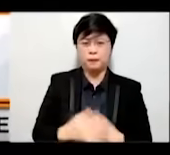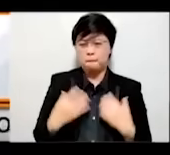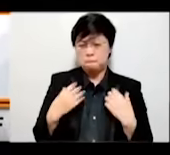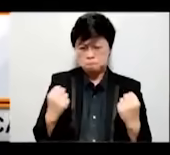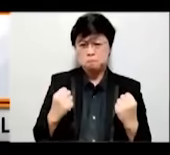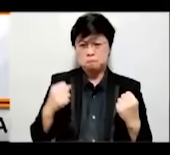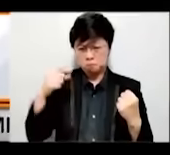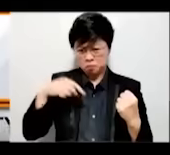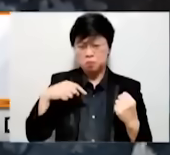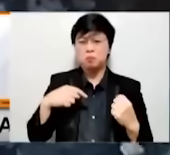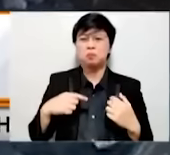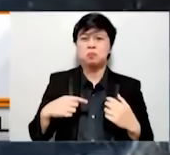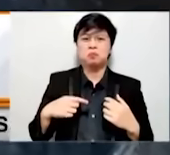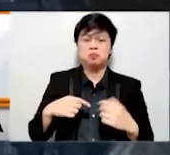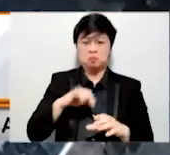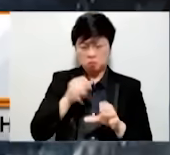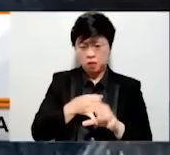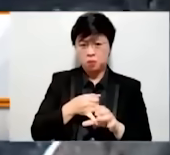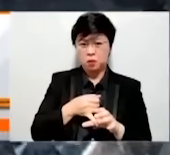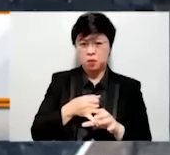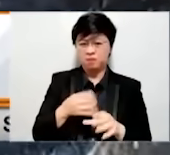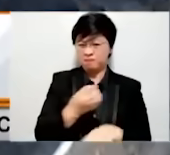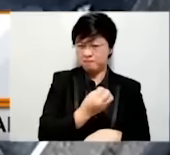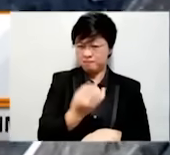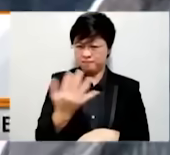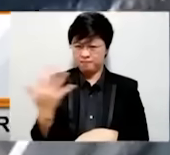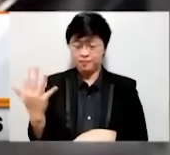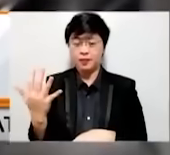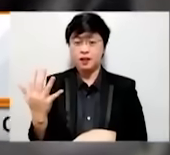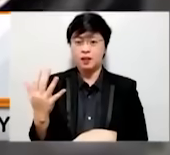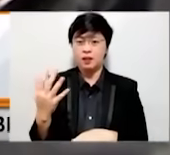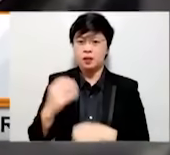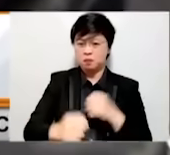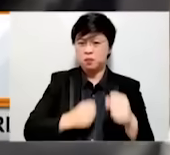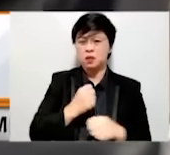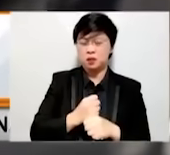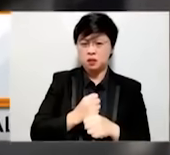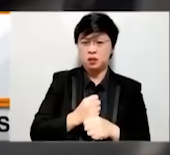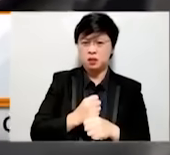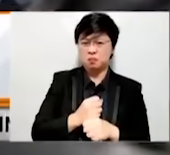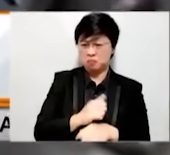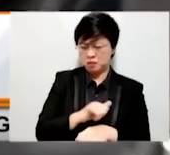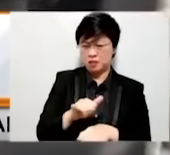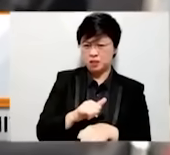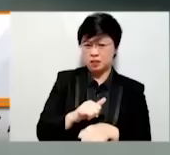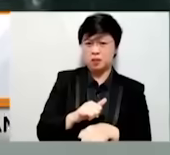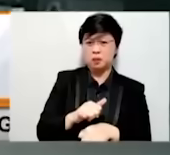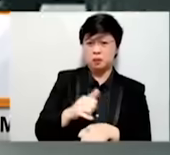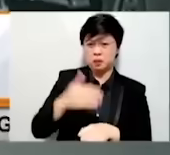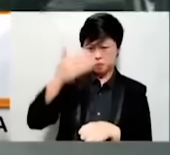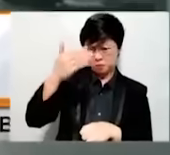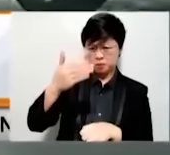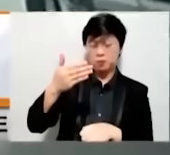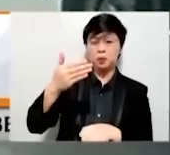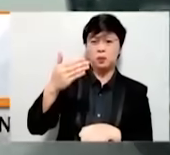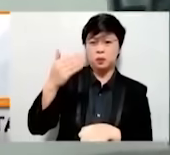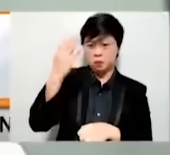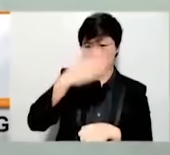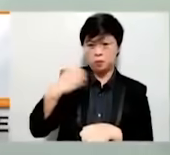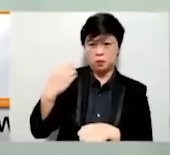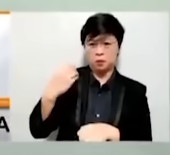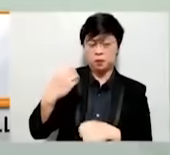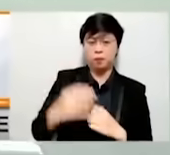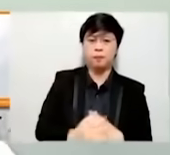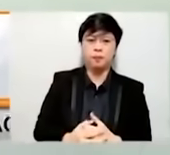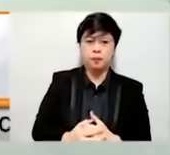eh. Kahit po ilang taon po abuti nito eh, ganun pa rin ang itsura nito eh. Ay, yung pong van na yun, yung sinasabi nila ng modern jeep,